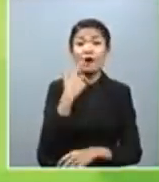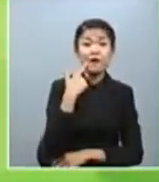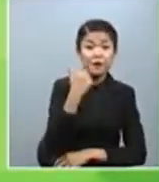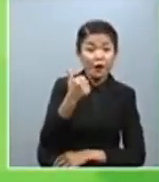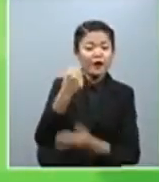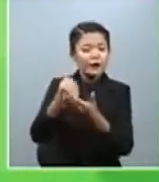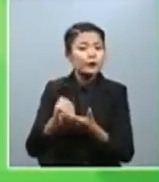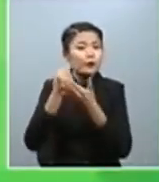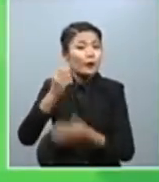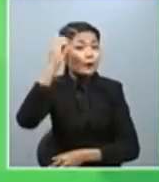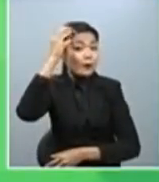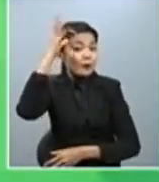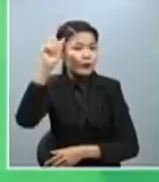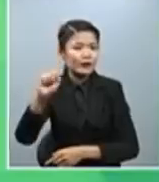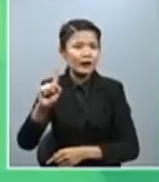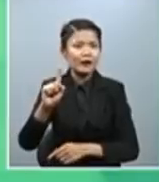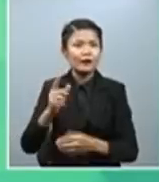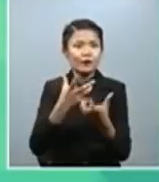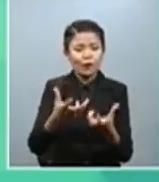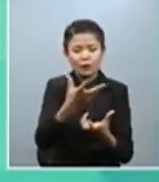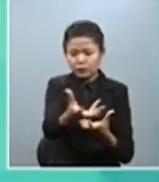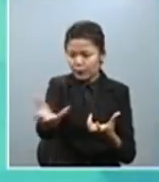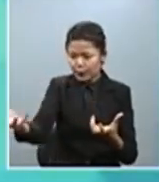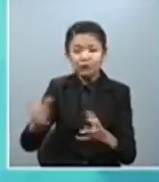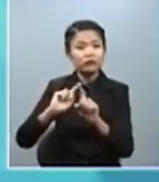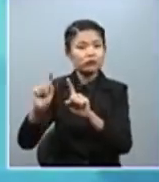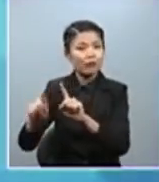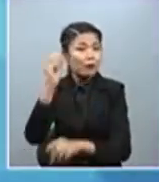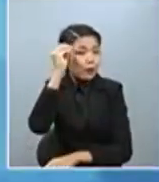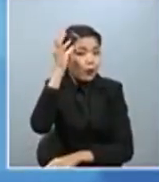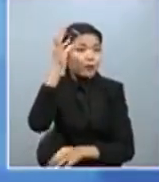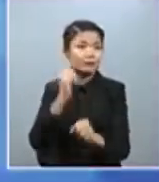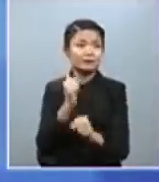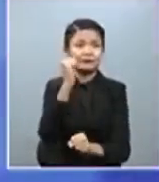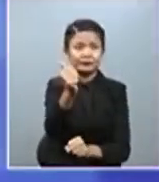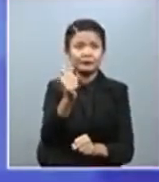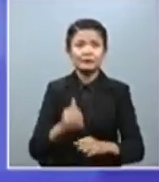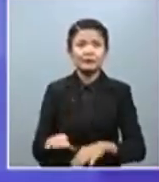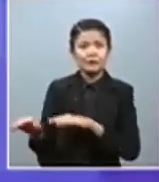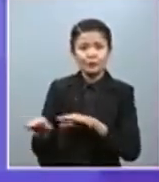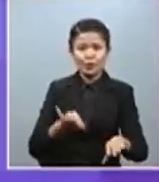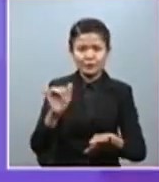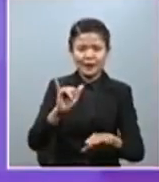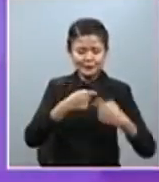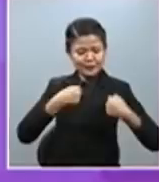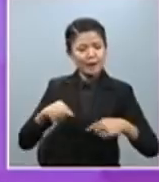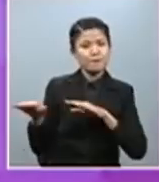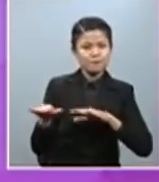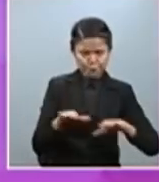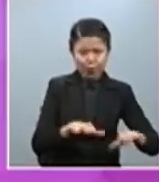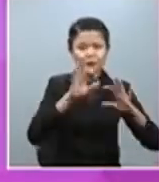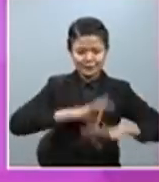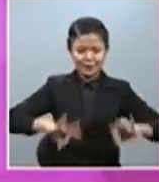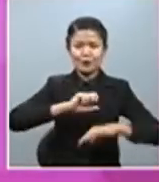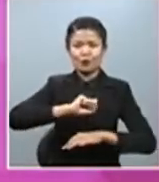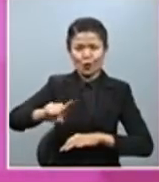จริงๆเกี่ยวข้องกับเรื่องของทุกเมนูที่ผ่านรายการครัวคุณต๋อย การเตรียมตัวนี่ยังไม่สำคัญเท่ากับการเตรียมใจ คนเ